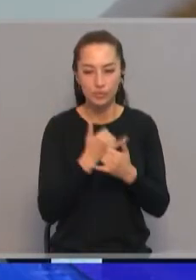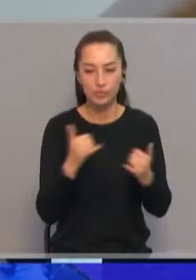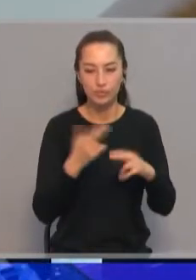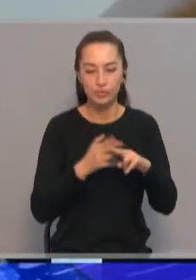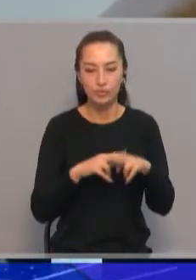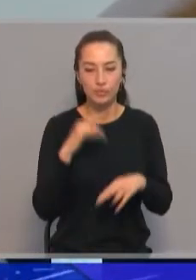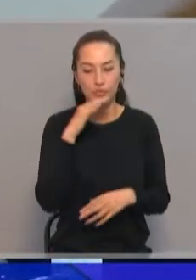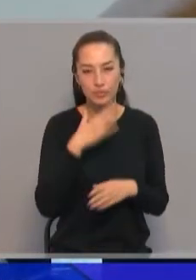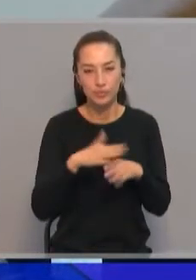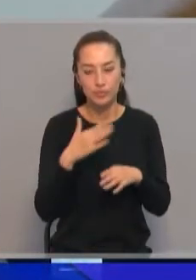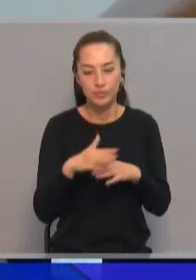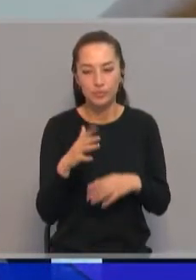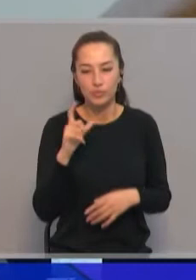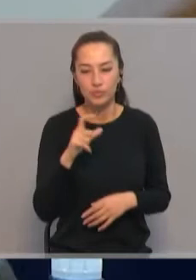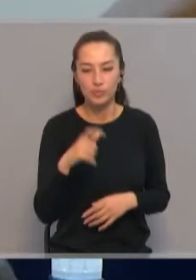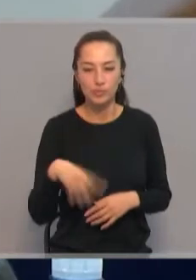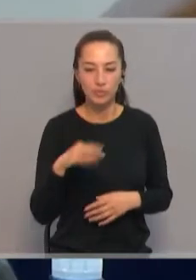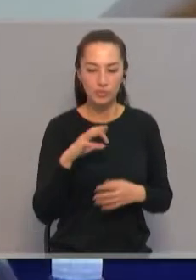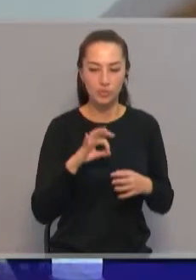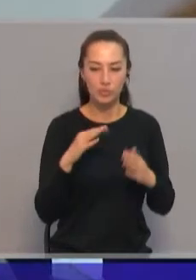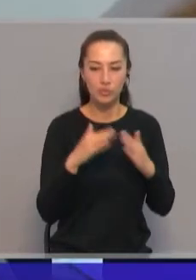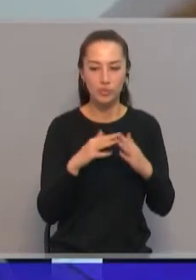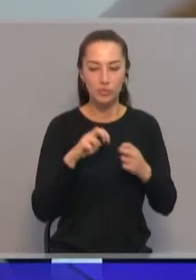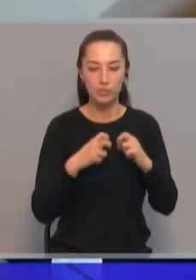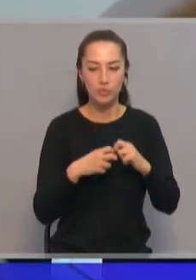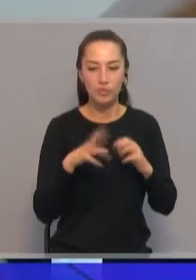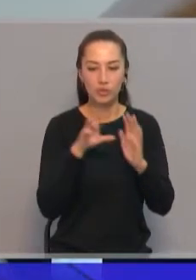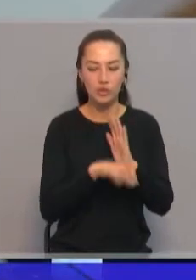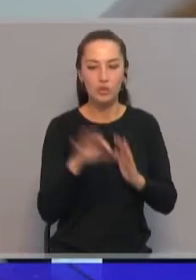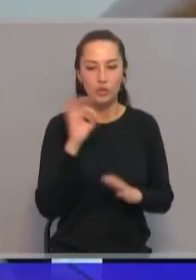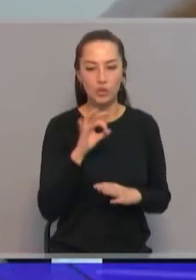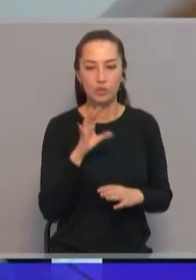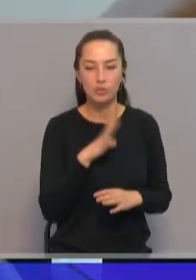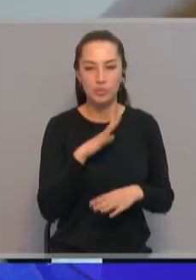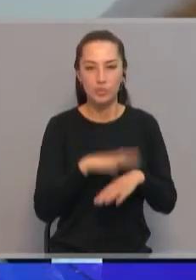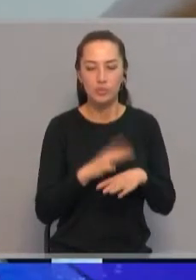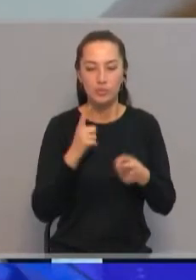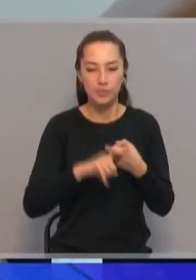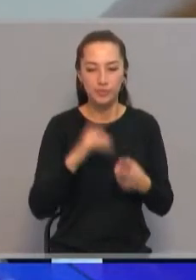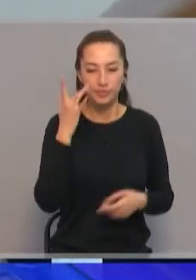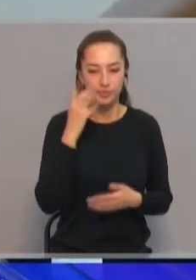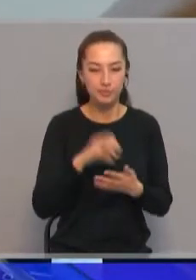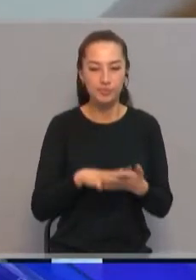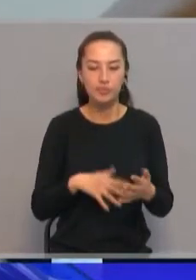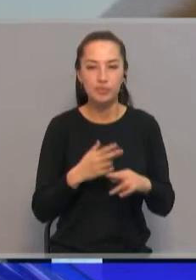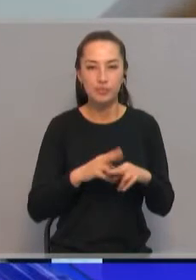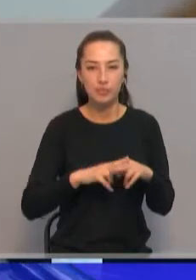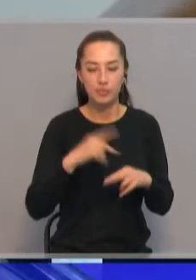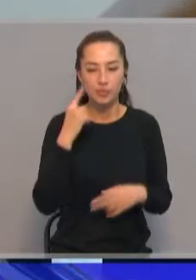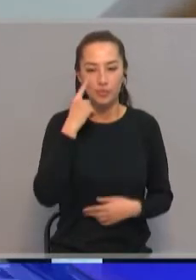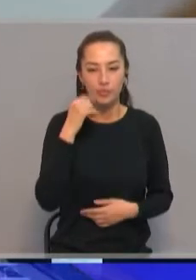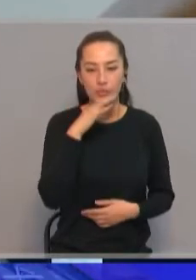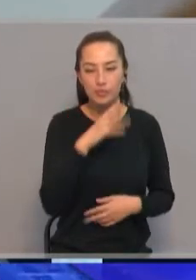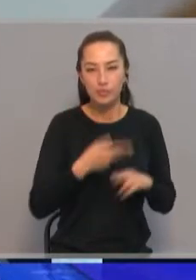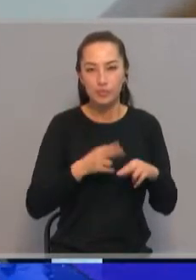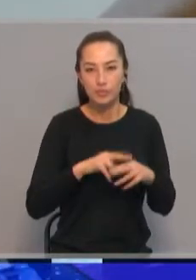сұраныс тез өсуде. Клиенттер баспана мәселесін шешуге көмектесу туралы біздің банкпен байланысты жалғастыруда. Көбіне мұндай